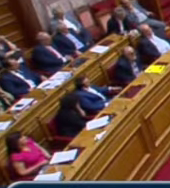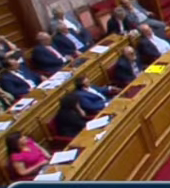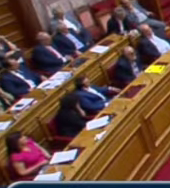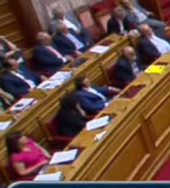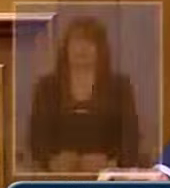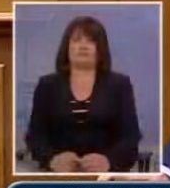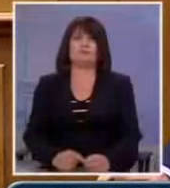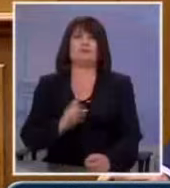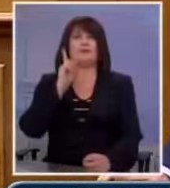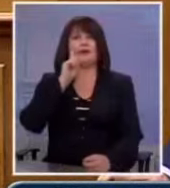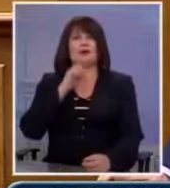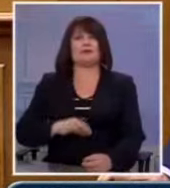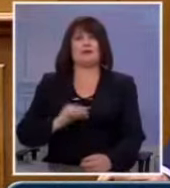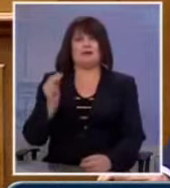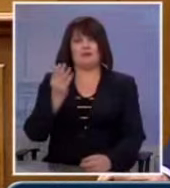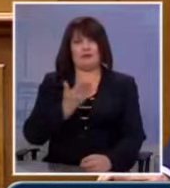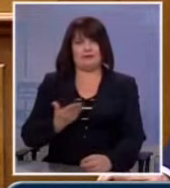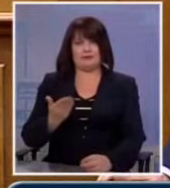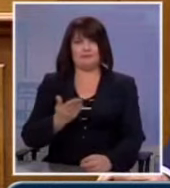Κυρίες και κύριοι βουλευτές, 5 μήνες τώρα